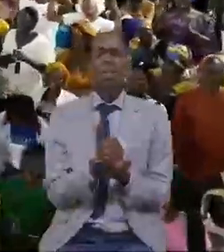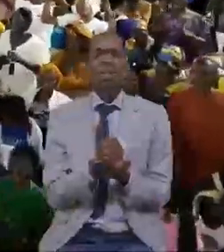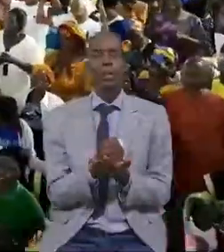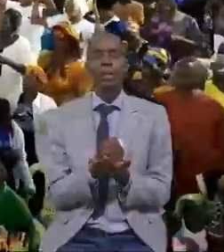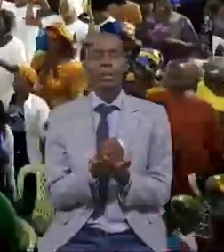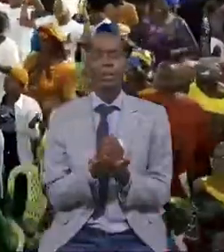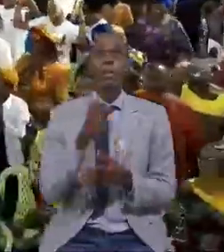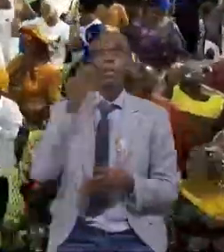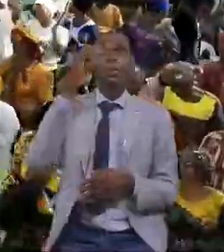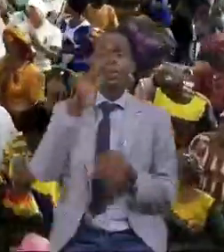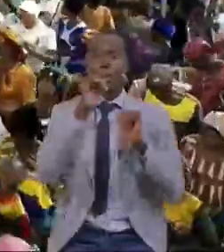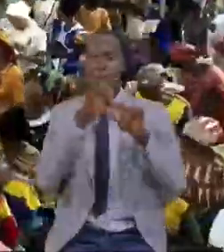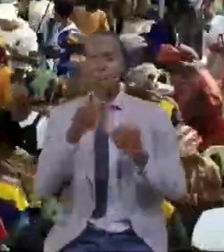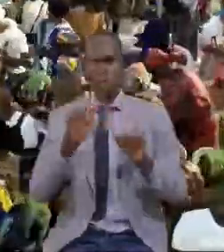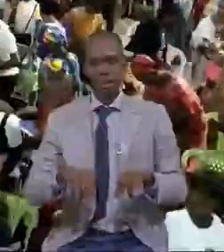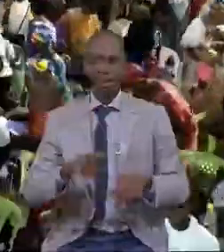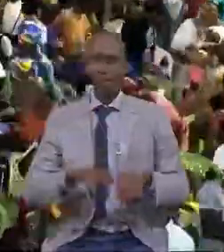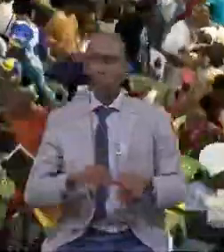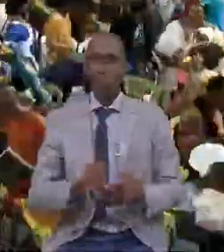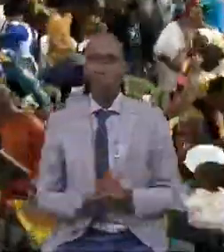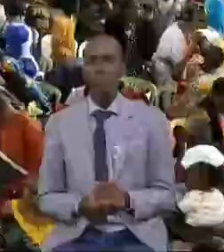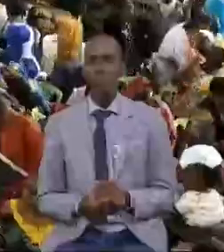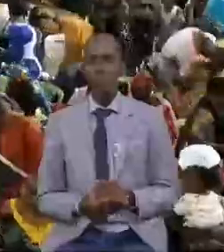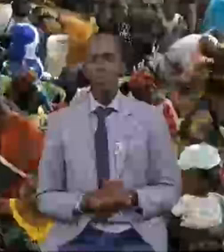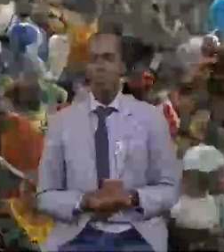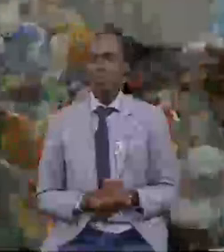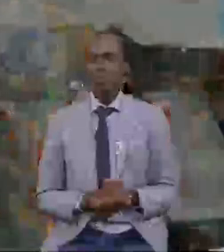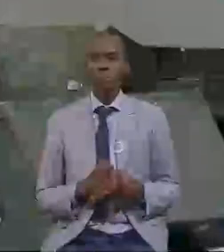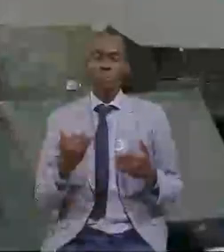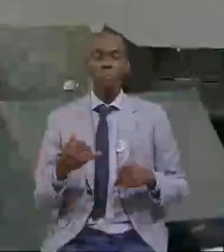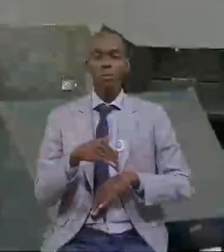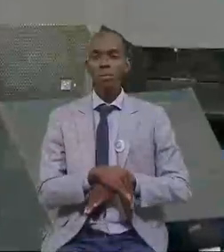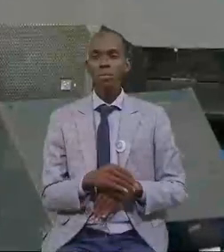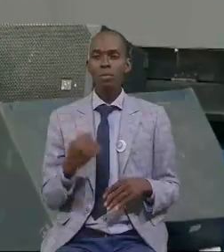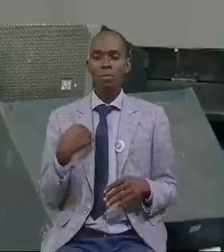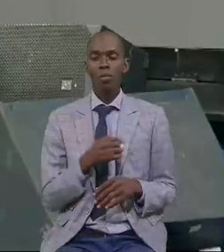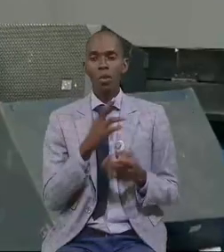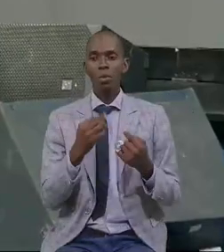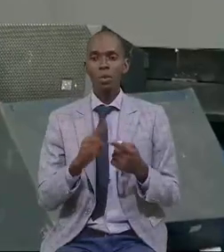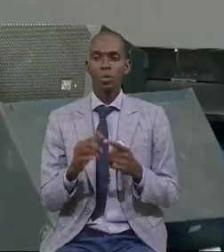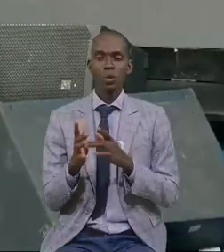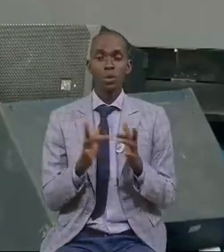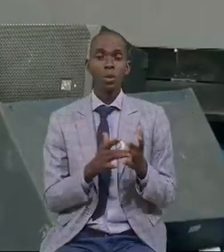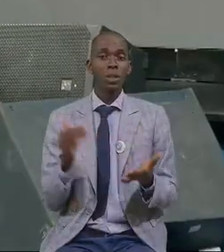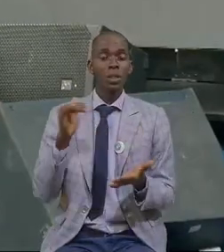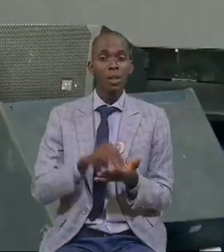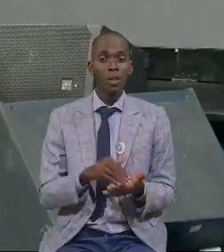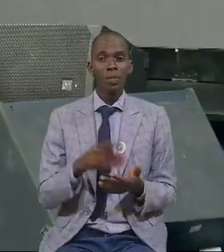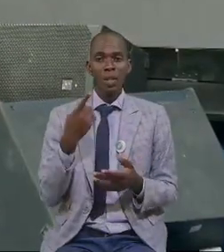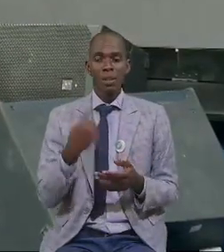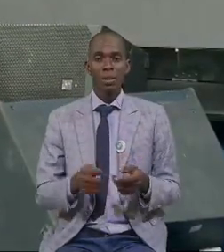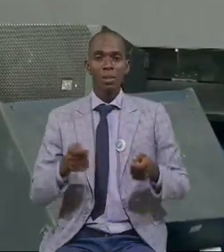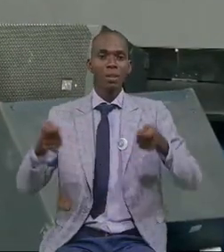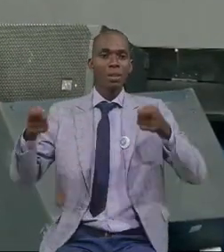Que le Seigneur vous bénisse. Assoyez-vous ce soir. Nous venons à Jésus, une fois encore,